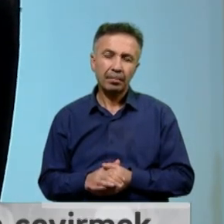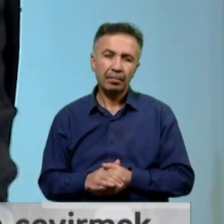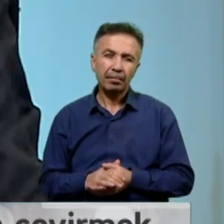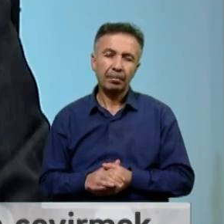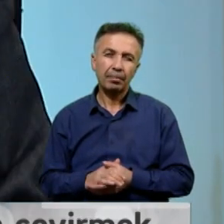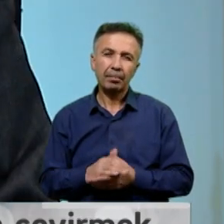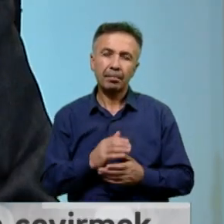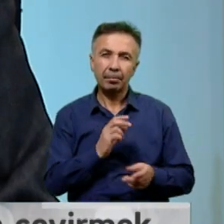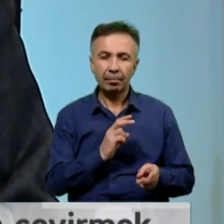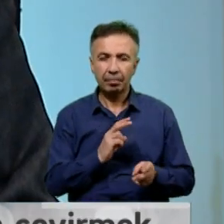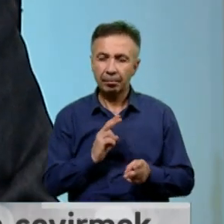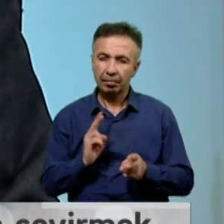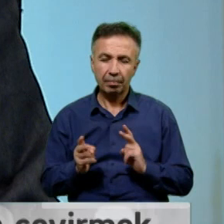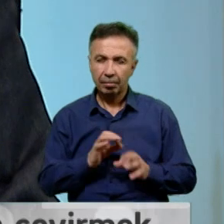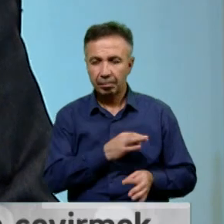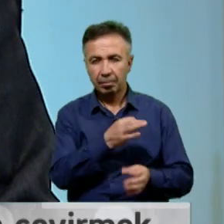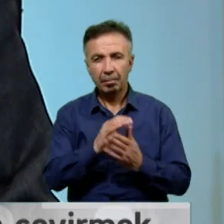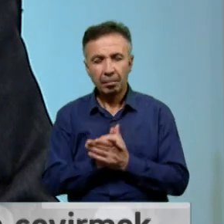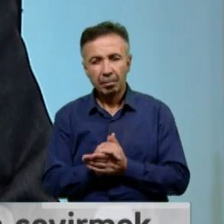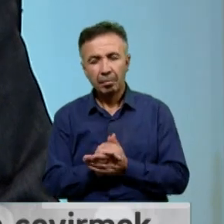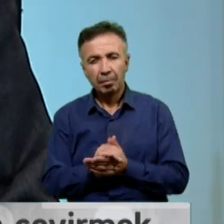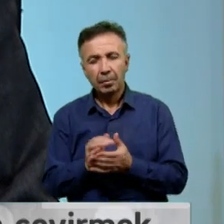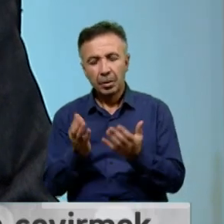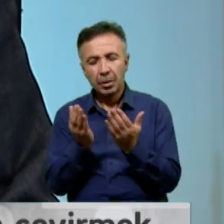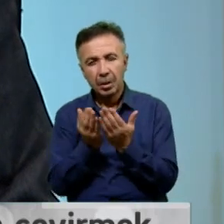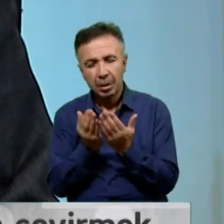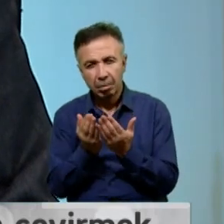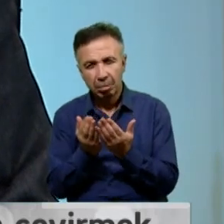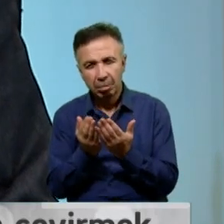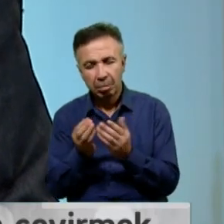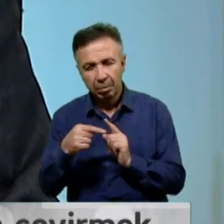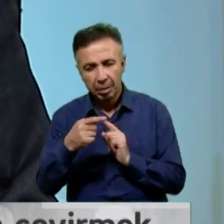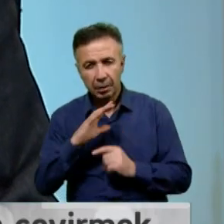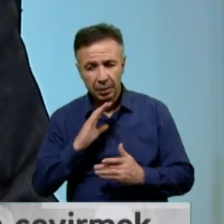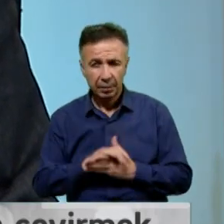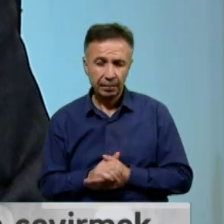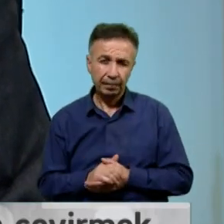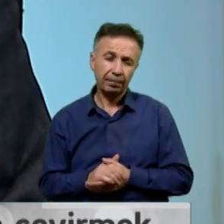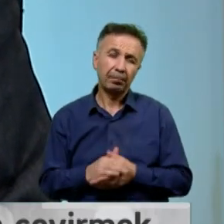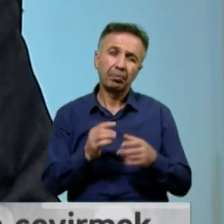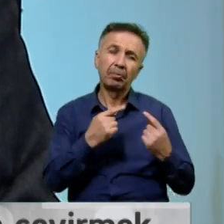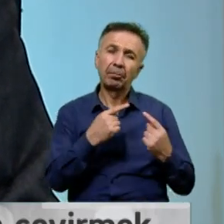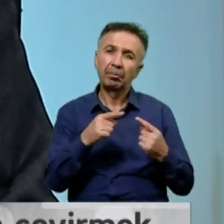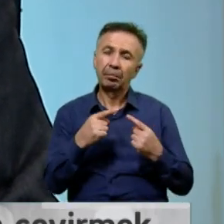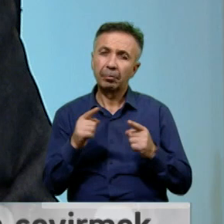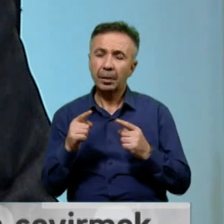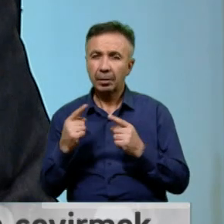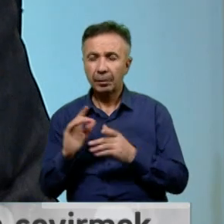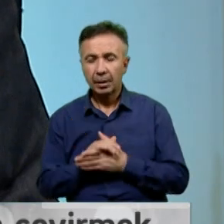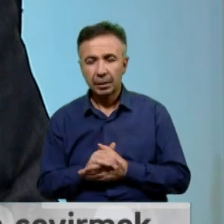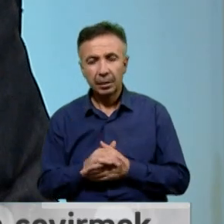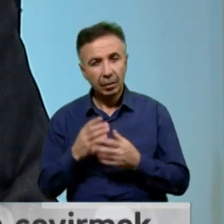Zorluyorlar. Bu tür rivayet de var ama bunu yani farklı